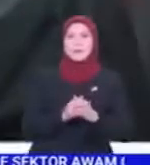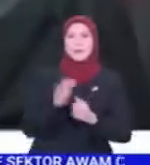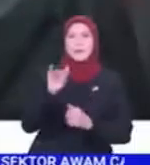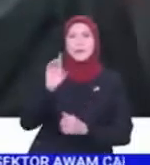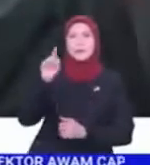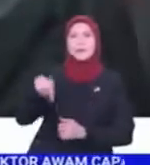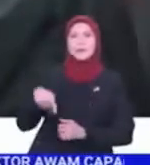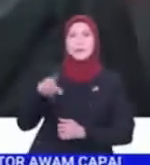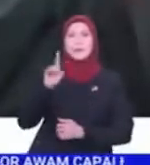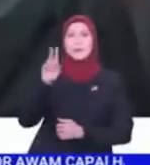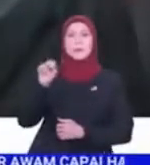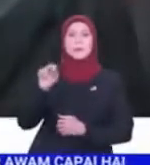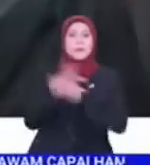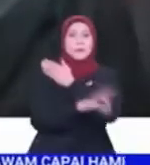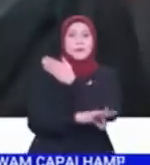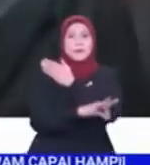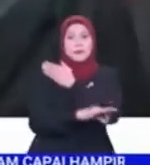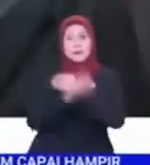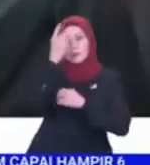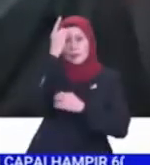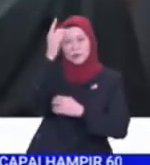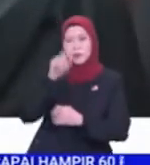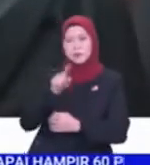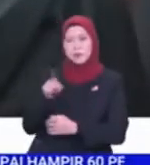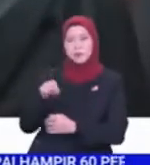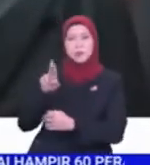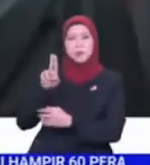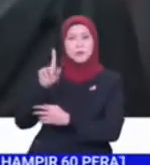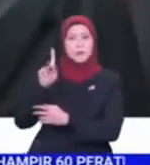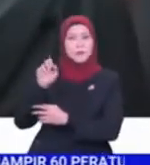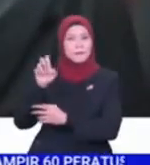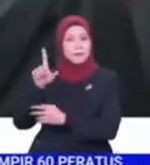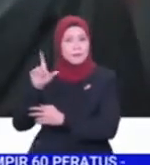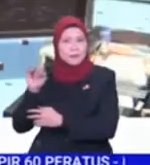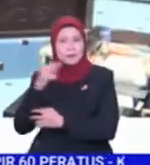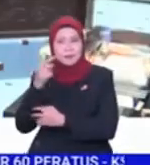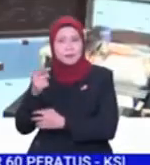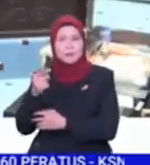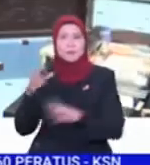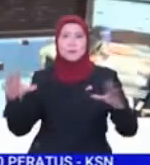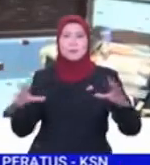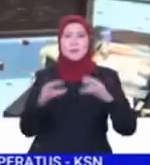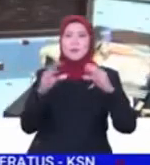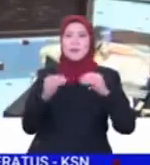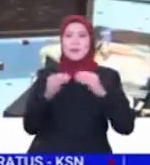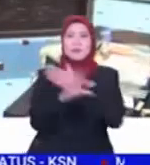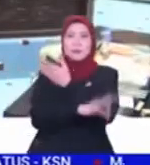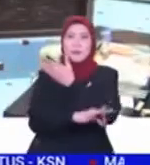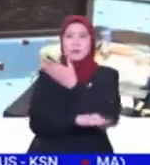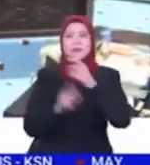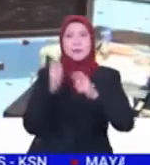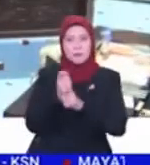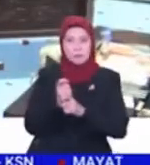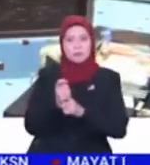Dun Negeri Sembilan, Datuk Zulkifli Muhammad Omar sebelum ini berkata, persidangan Dun Negeri Sembilan tetap